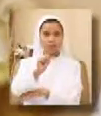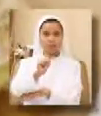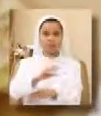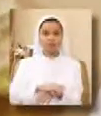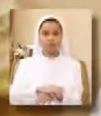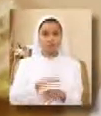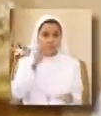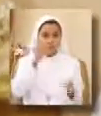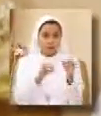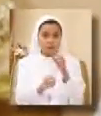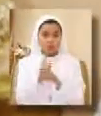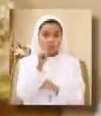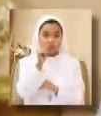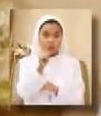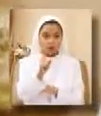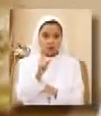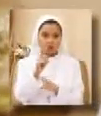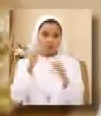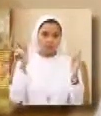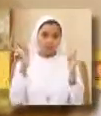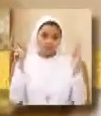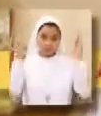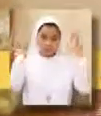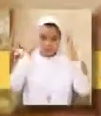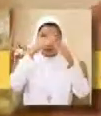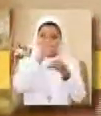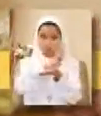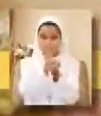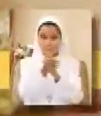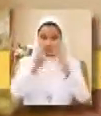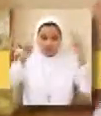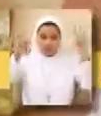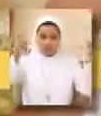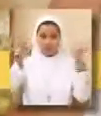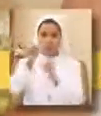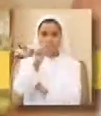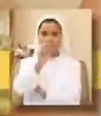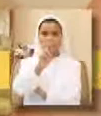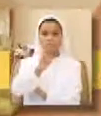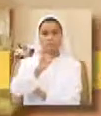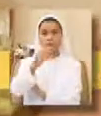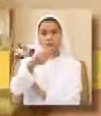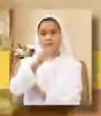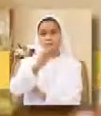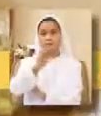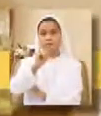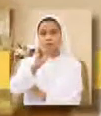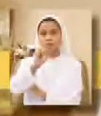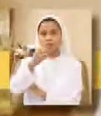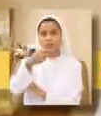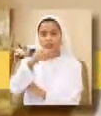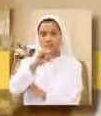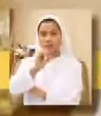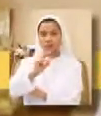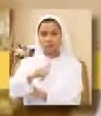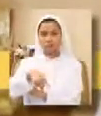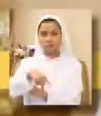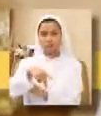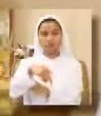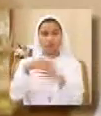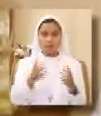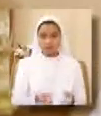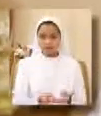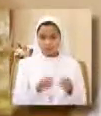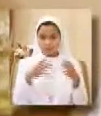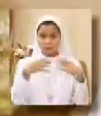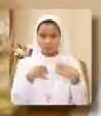Archbishop, pinagkakalooban siya ng pallium. Yung pallium ay isang uri ng stola